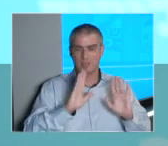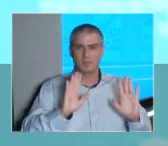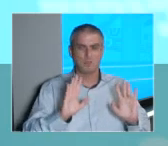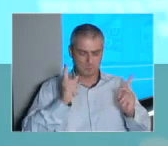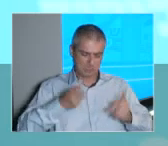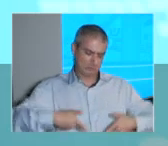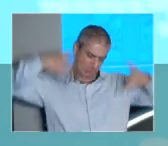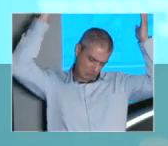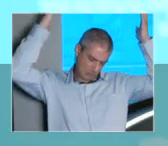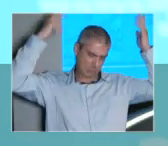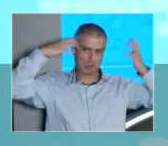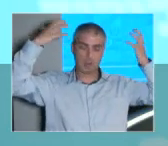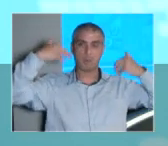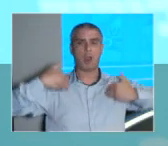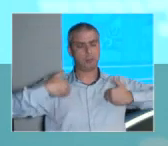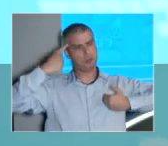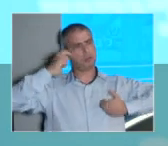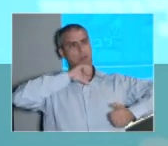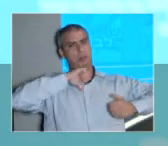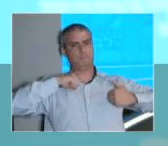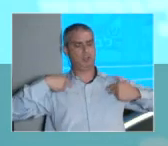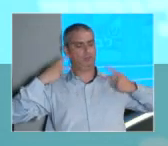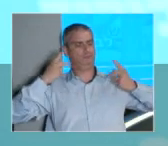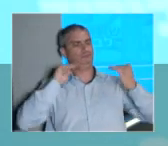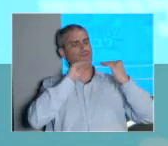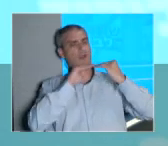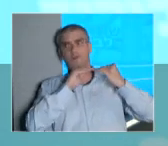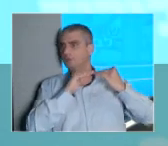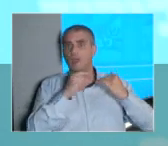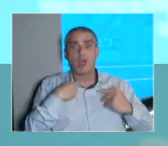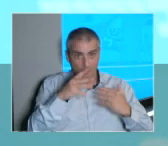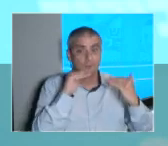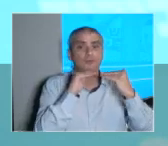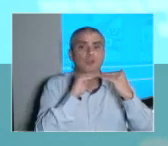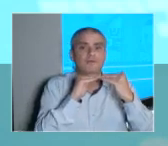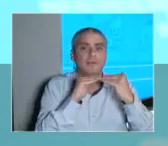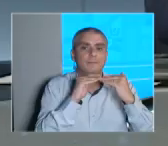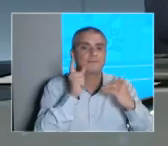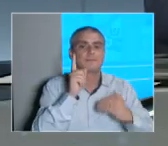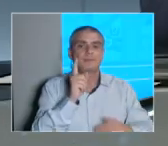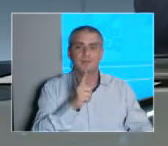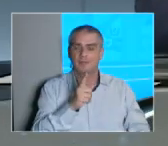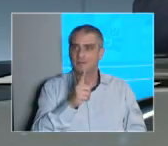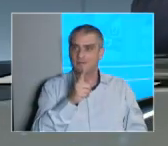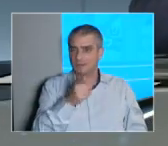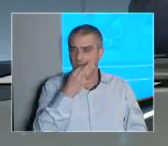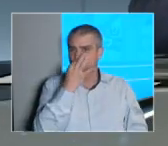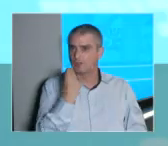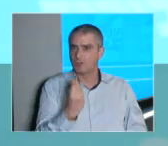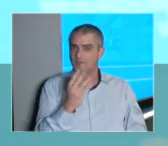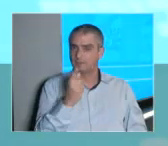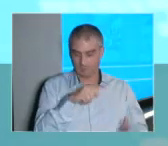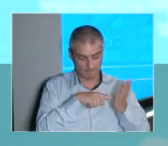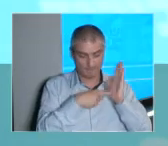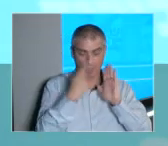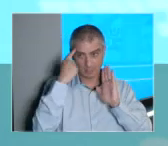מה צריך את כל האינטלקטואלים האלה? אני לבד, אני שווה לך. אנחנו שווים. אבל מה אתה, זה בעיה של הדתה. אבל אתה שאלת שאלה טובה, האם זה